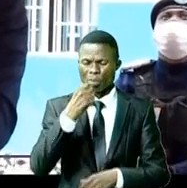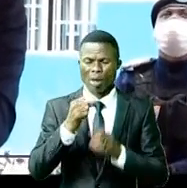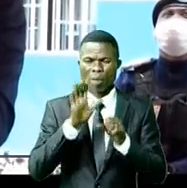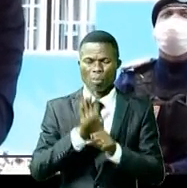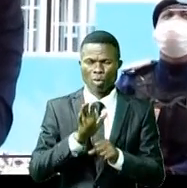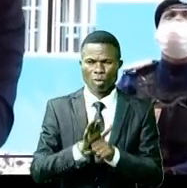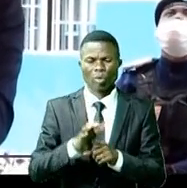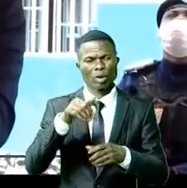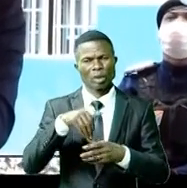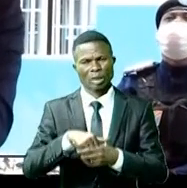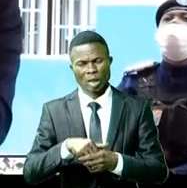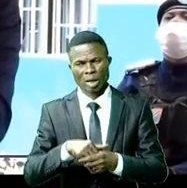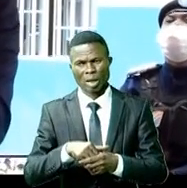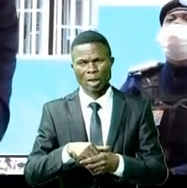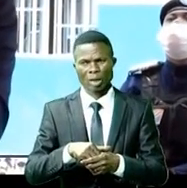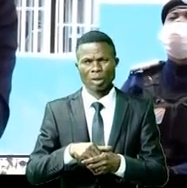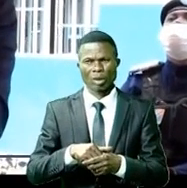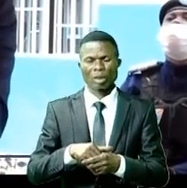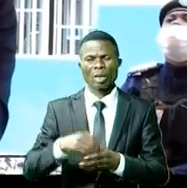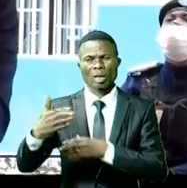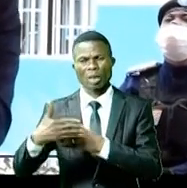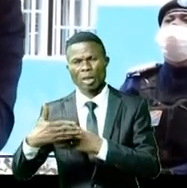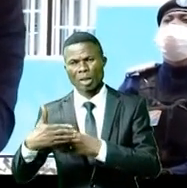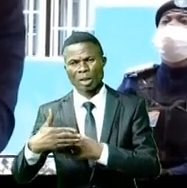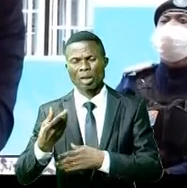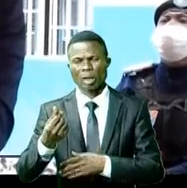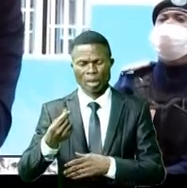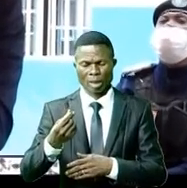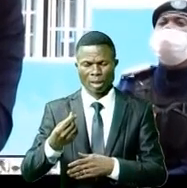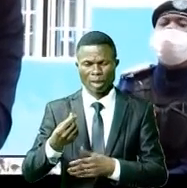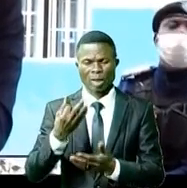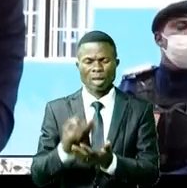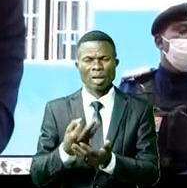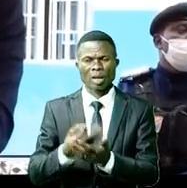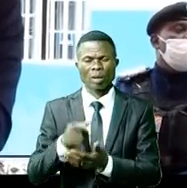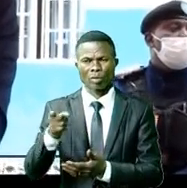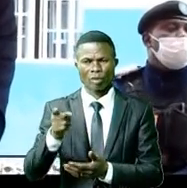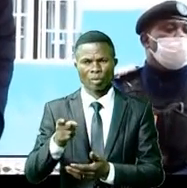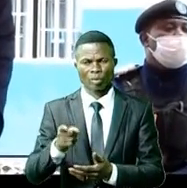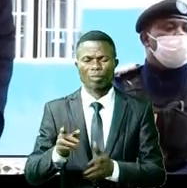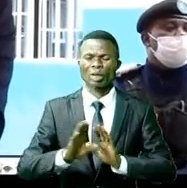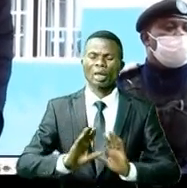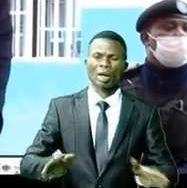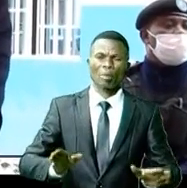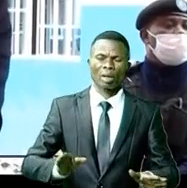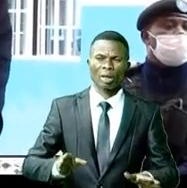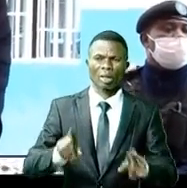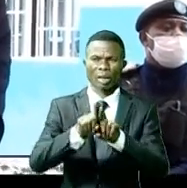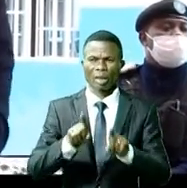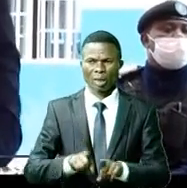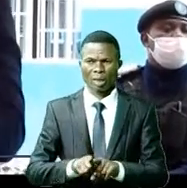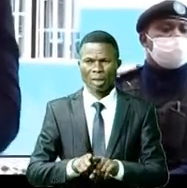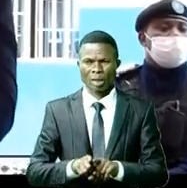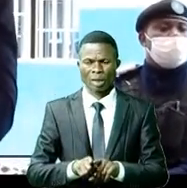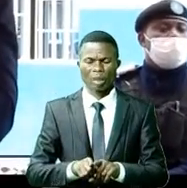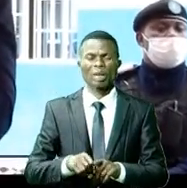au travers de l'approche de financement basée sur les performances des 210